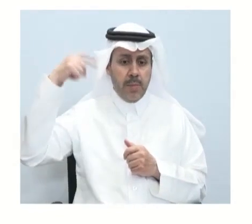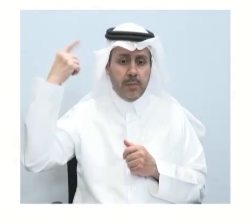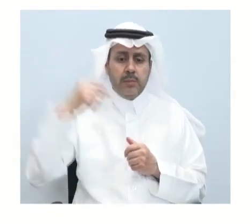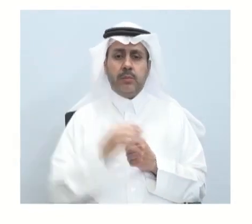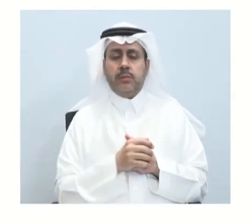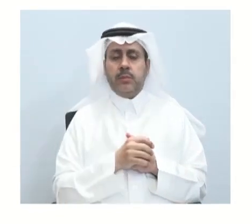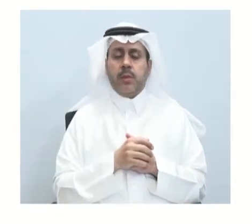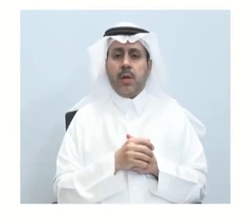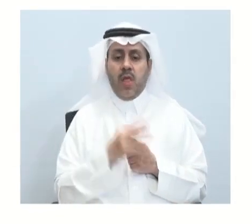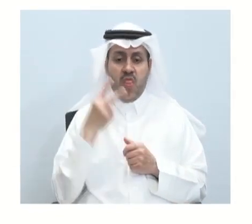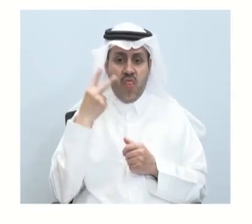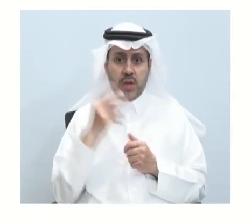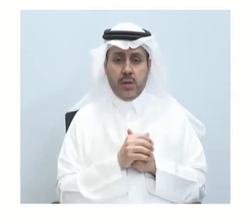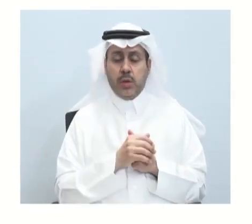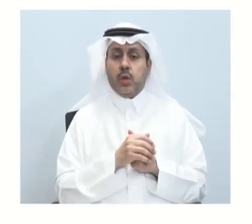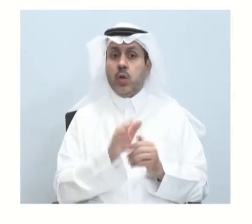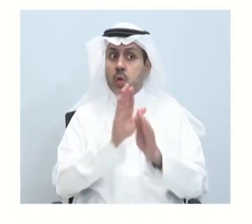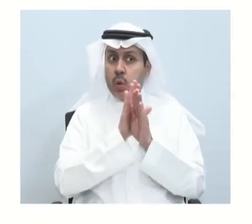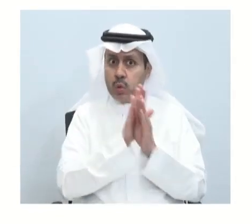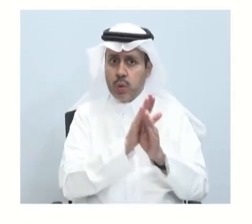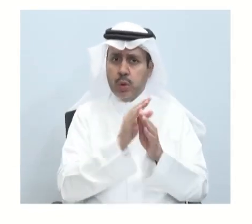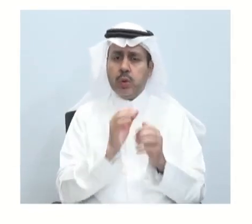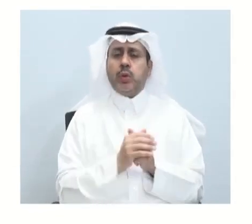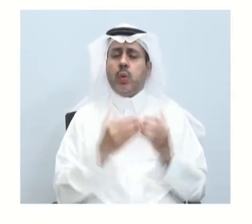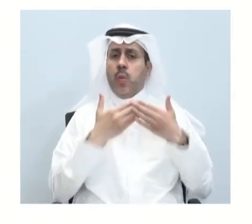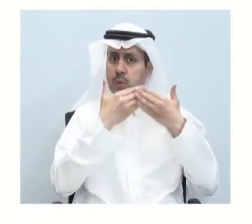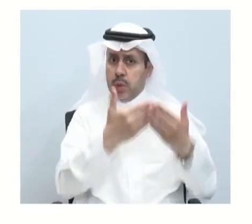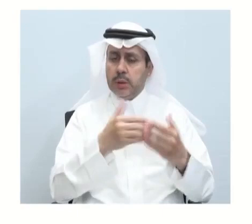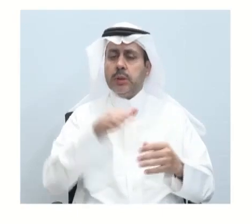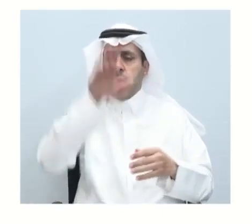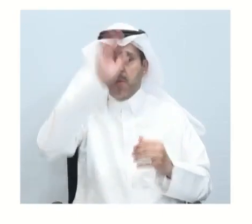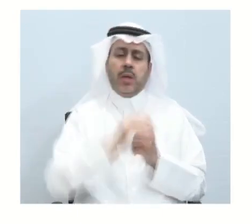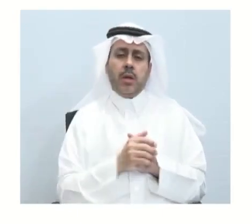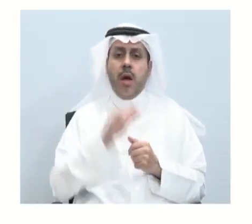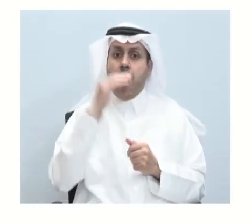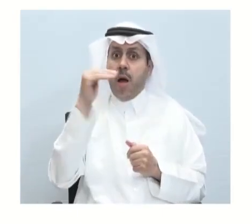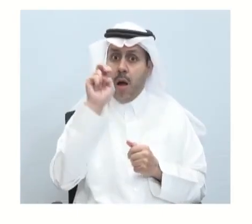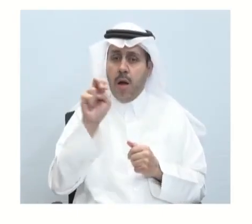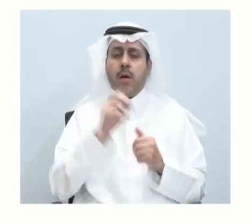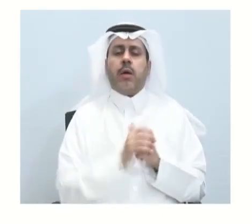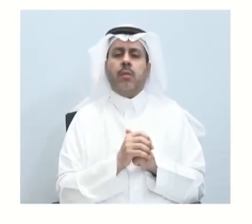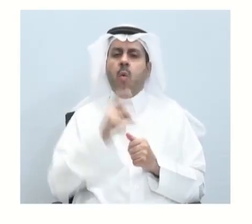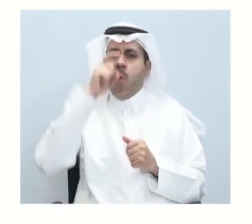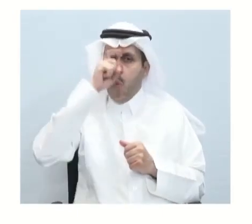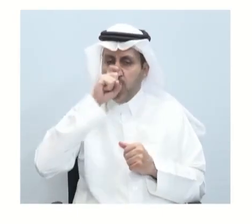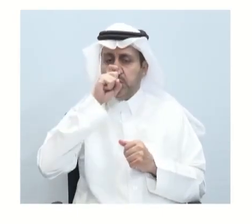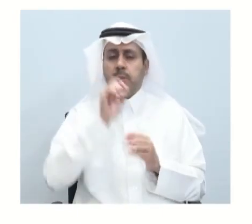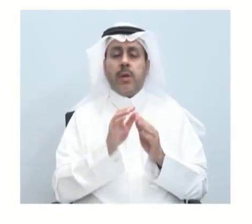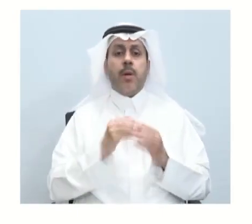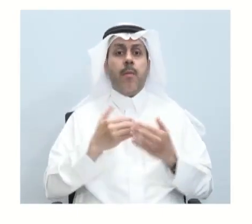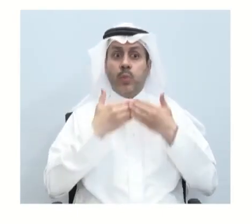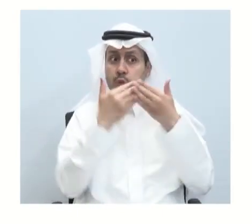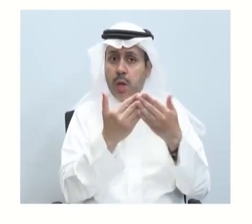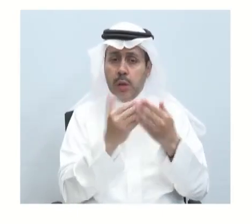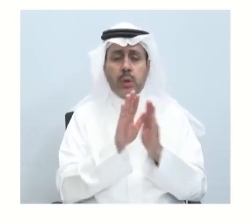هذا الامر الثاني وهو نصرته والجهاد معه والدعاء له فهي من حقوقه ايضا لان هذا مقتضى السمع